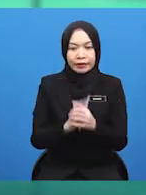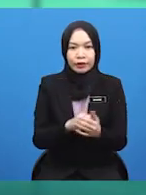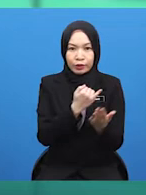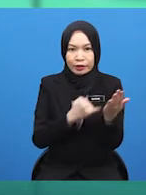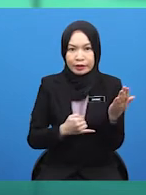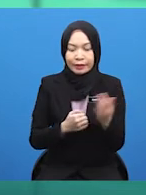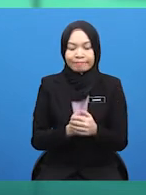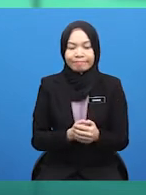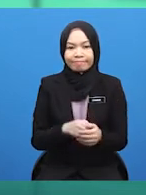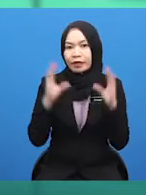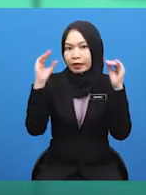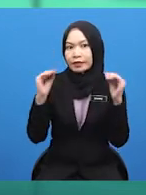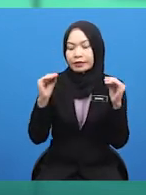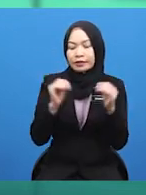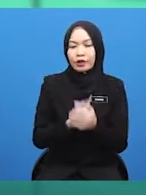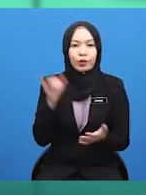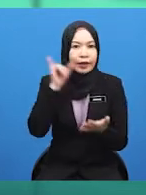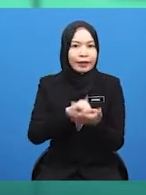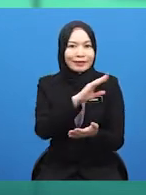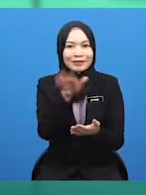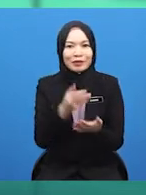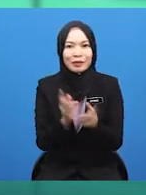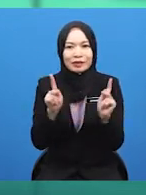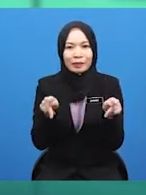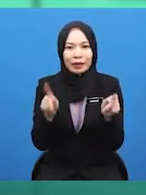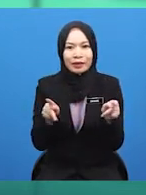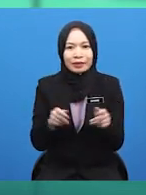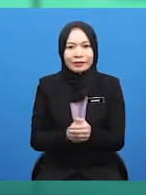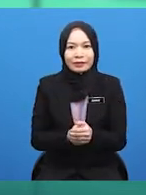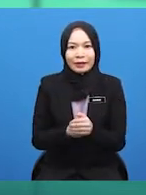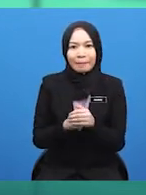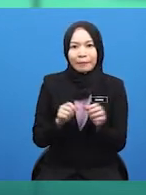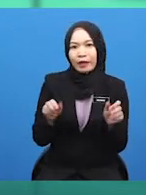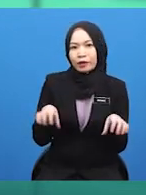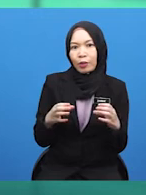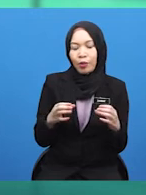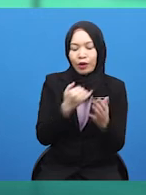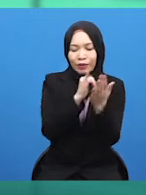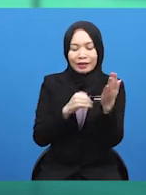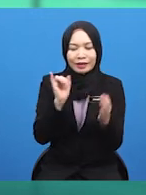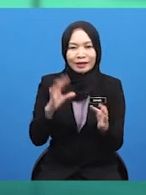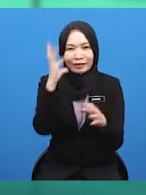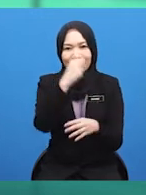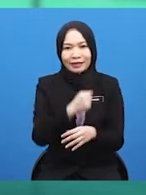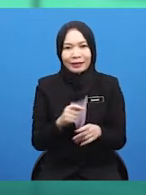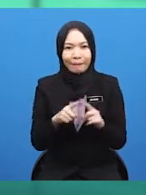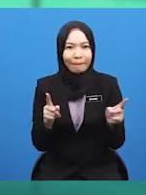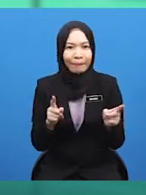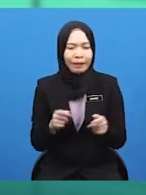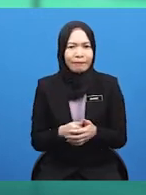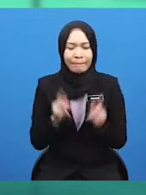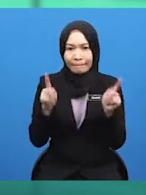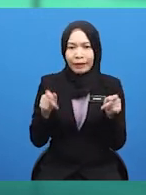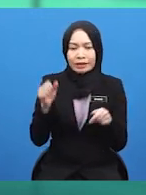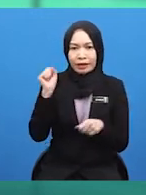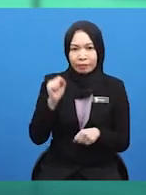Okey, Cikgu Don, pasti pelajar-pelajar semua pernah menghasilkan lukisan yang menarik, kan? Namun, adakah pelajar sekalian faham berkaitan